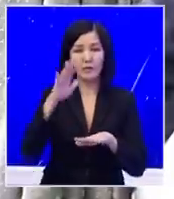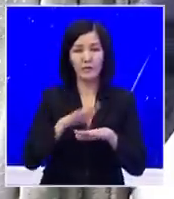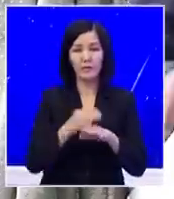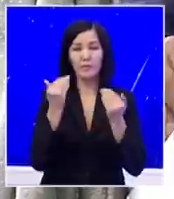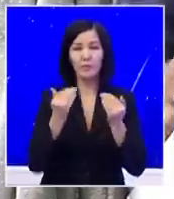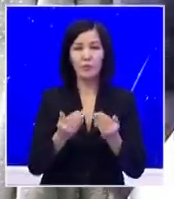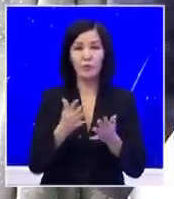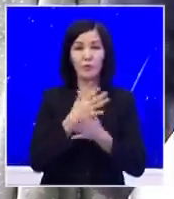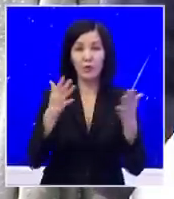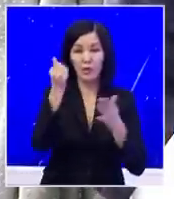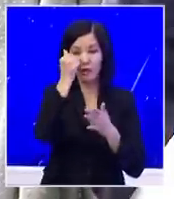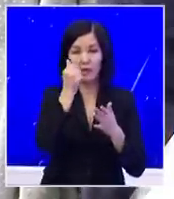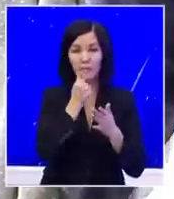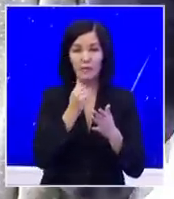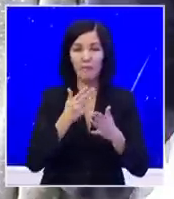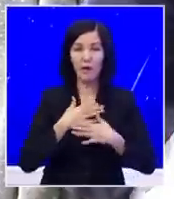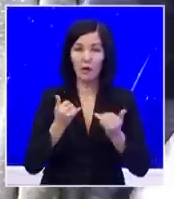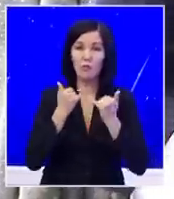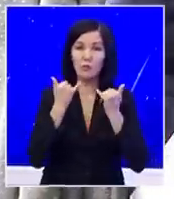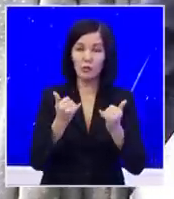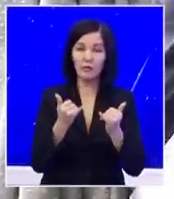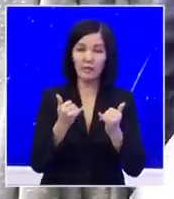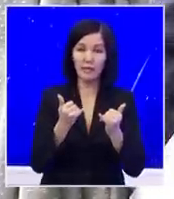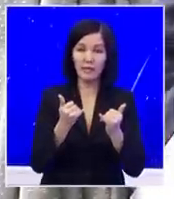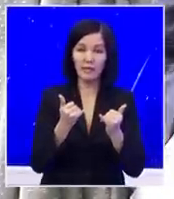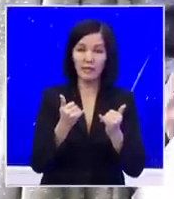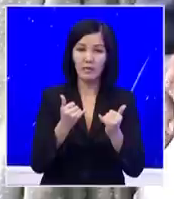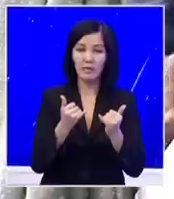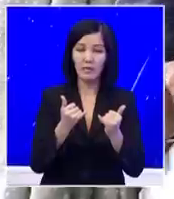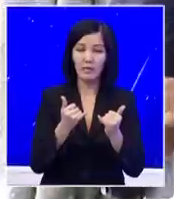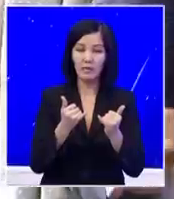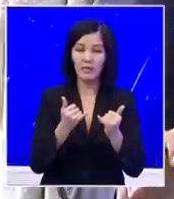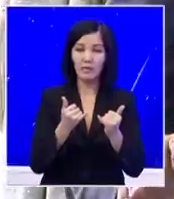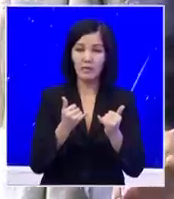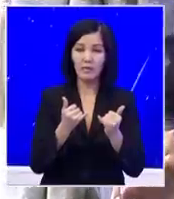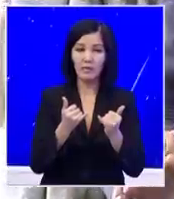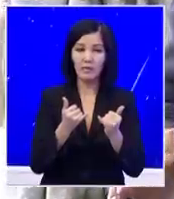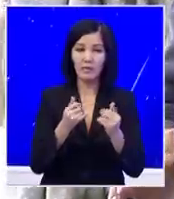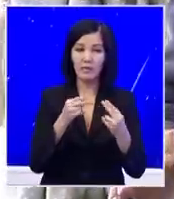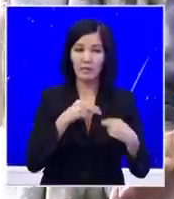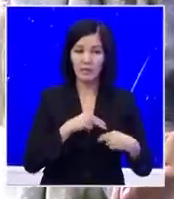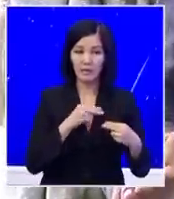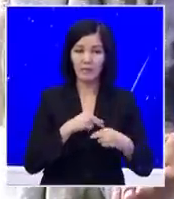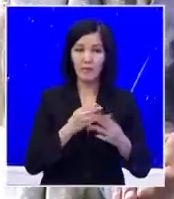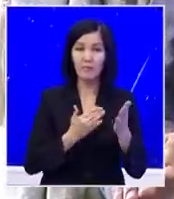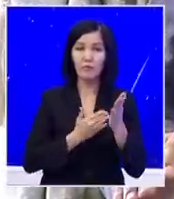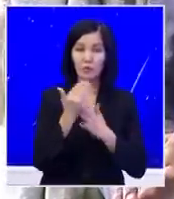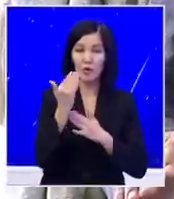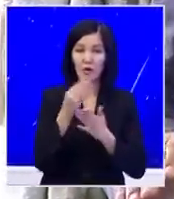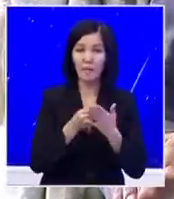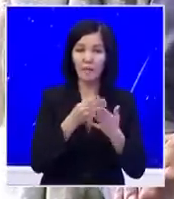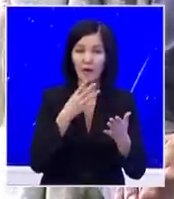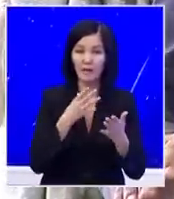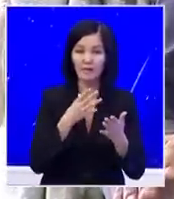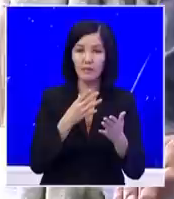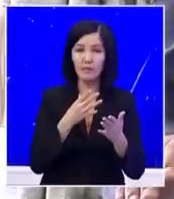Бүгінгі мына көрсетіп атқан сый құрметіңізге еңбегіңізді жоғары бағалап отырсыз.